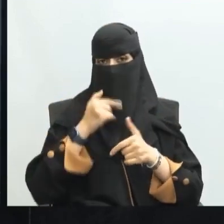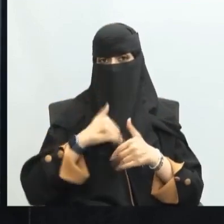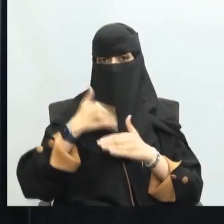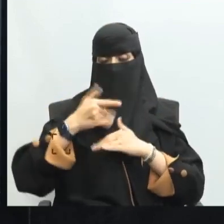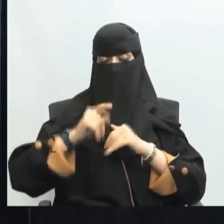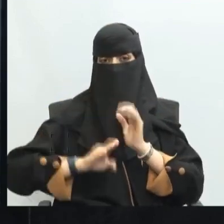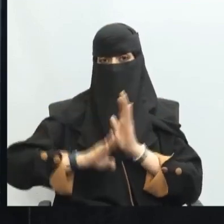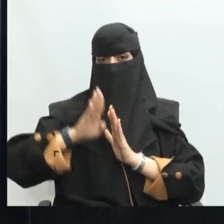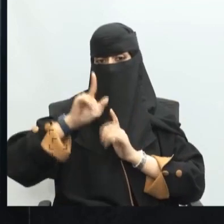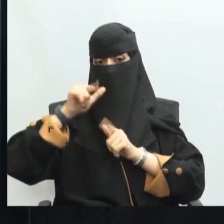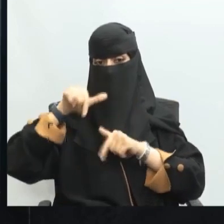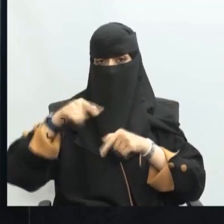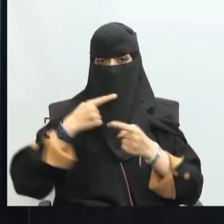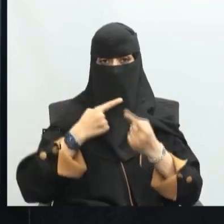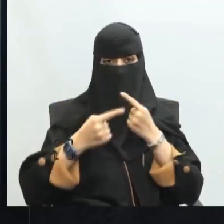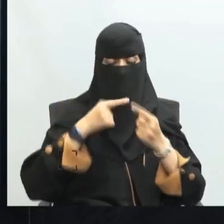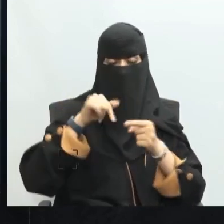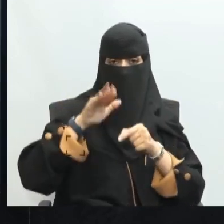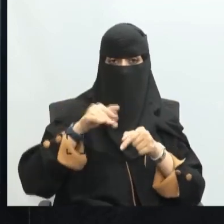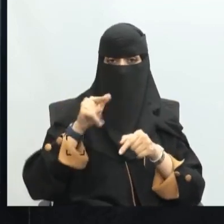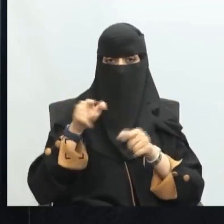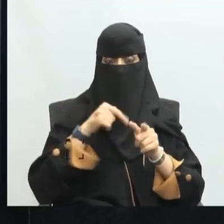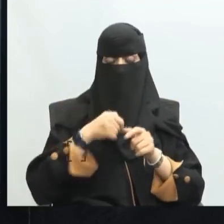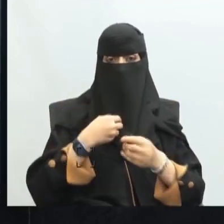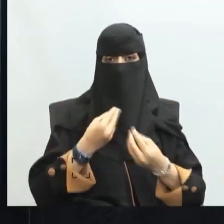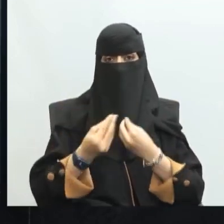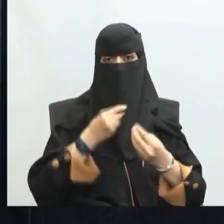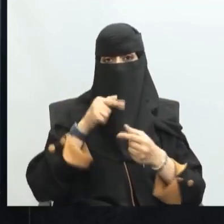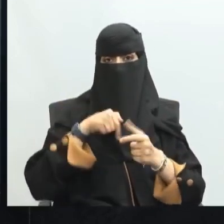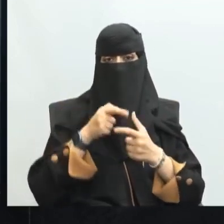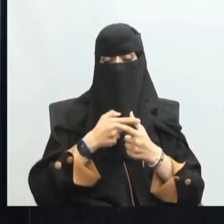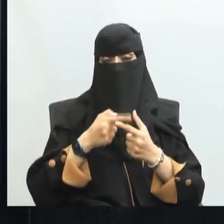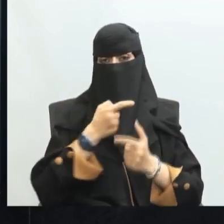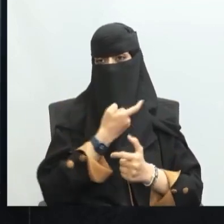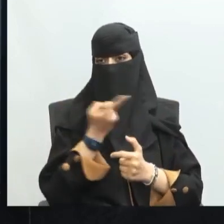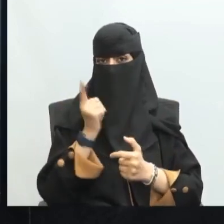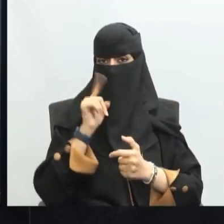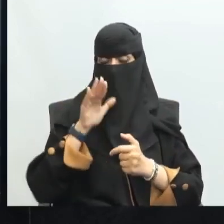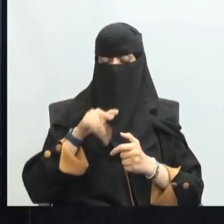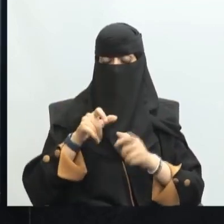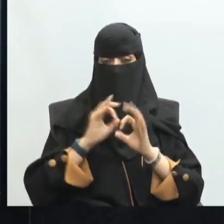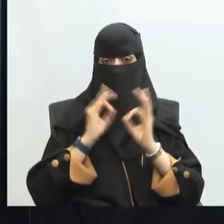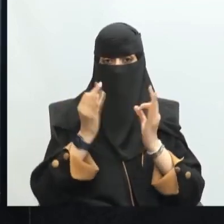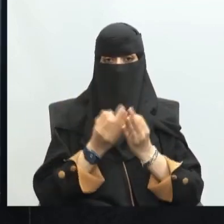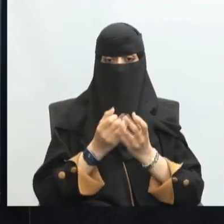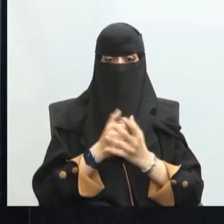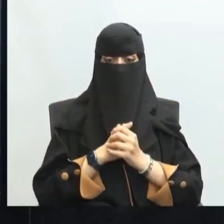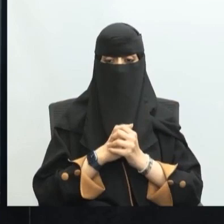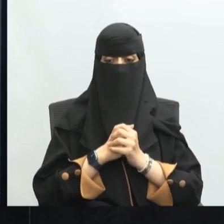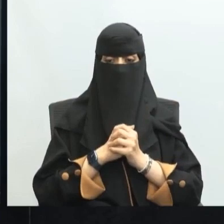تحقيق الحوار الوطني الفعال بين جميع فئات المجتمع